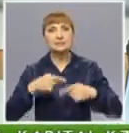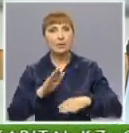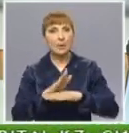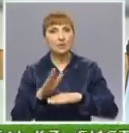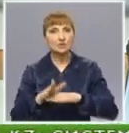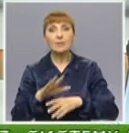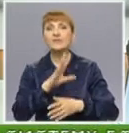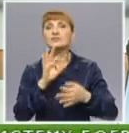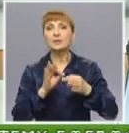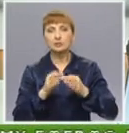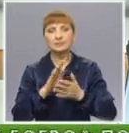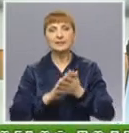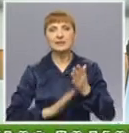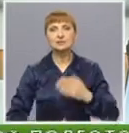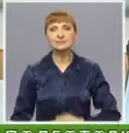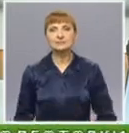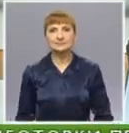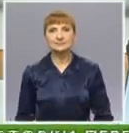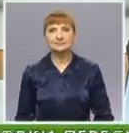Обо всем подробно в следующем сюжете.